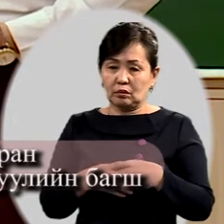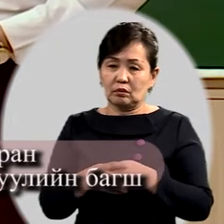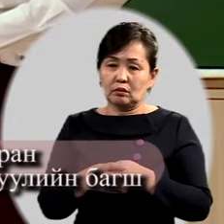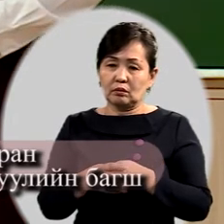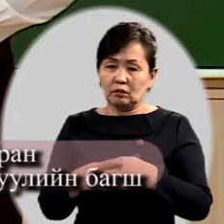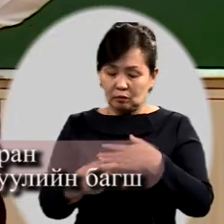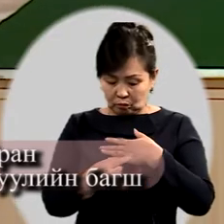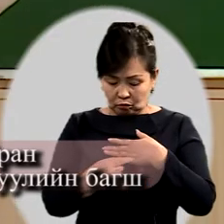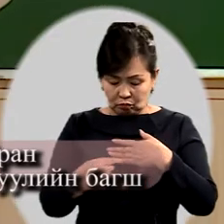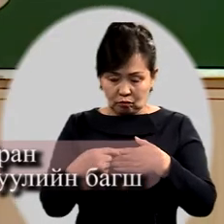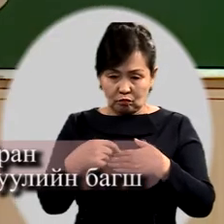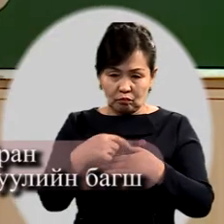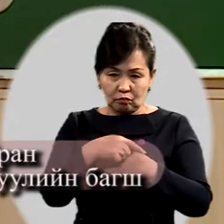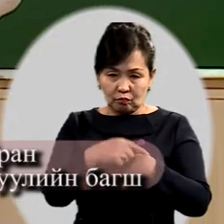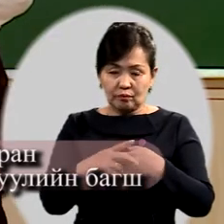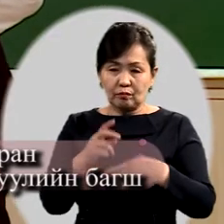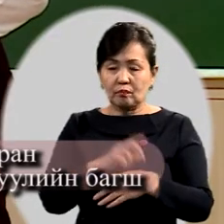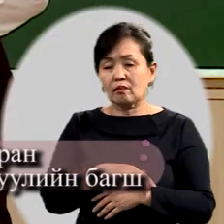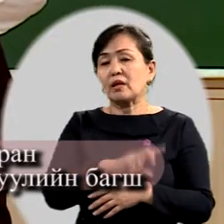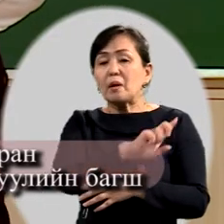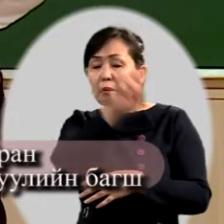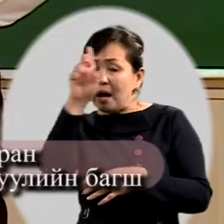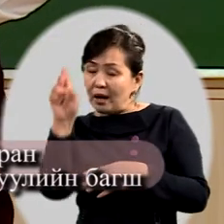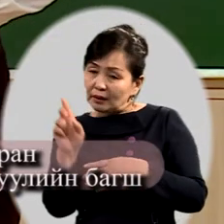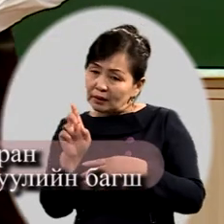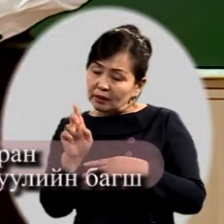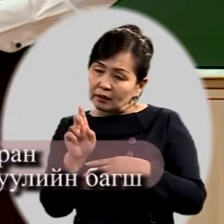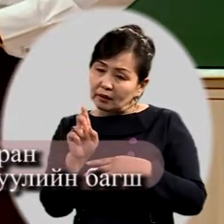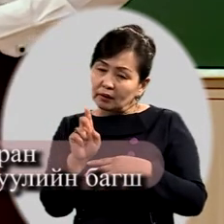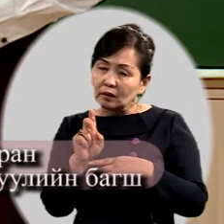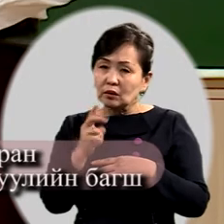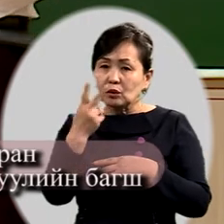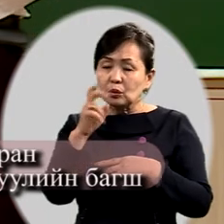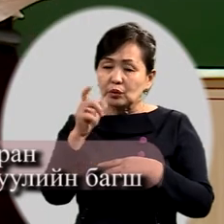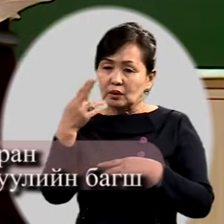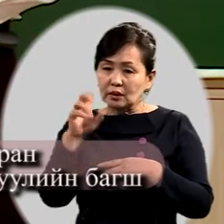табиғат құбылысын сипаттағаны да байқалып тұрған болар.